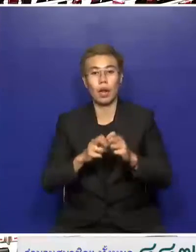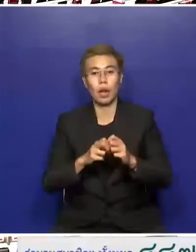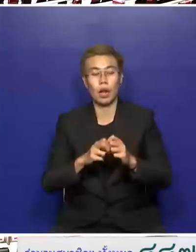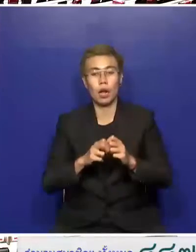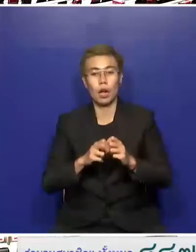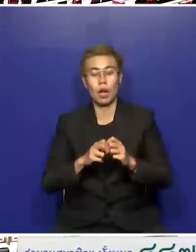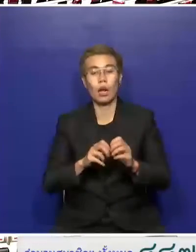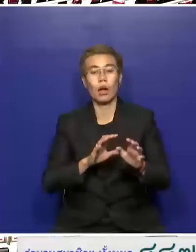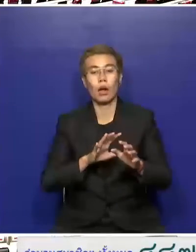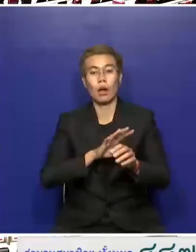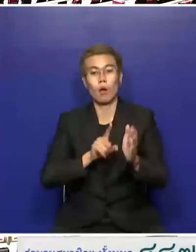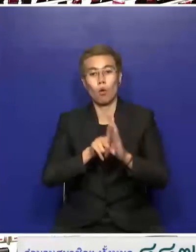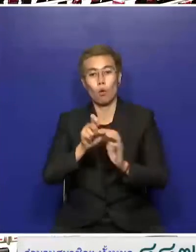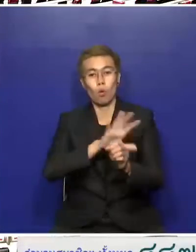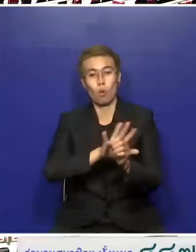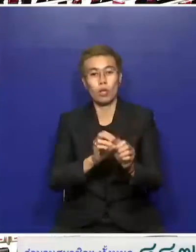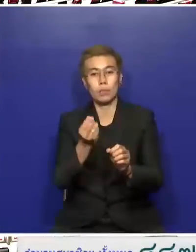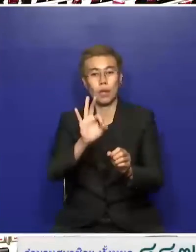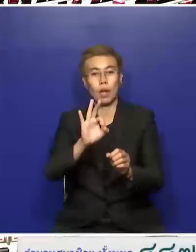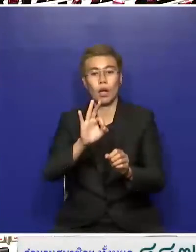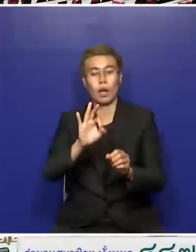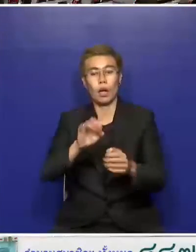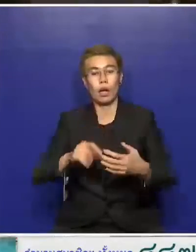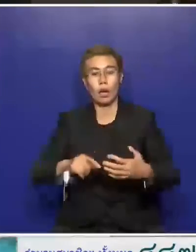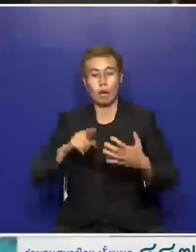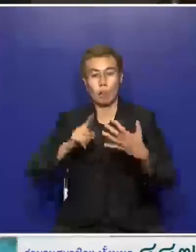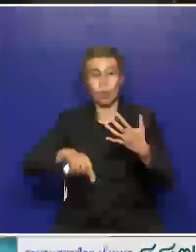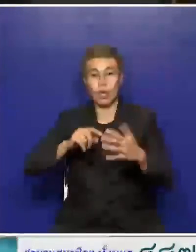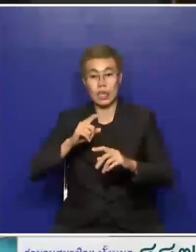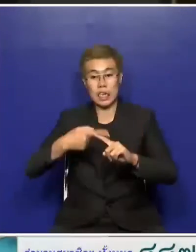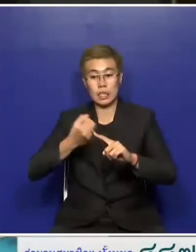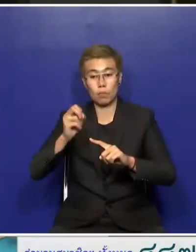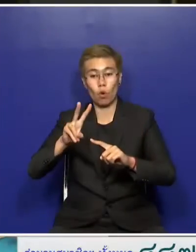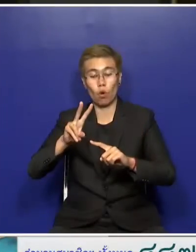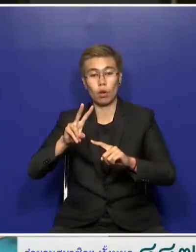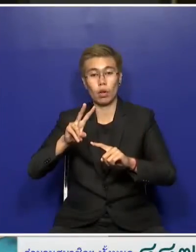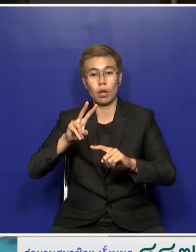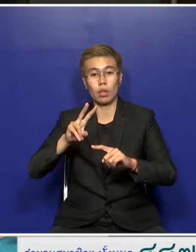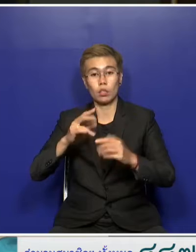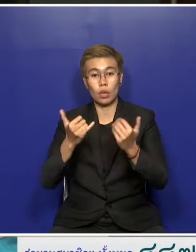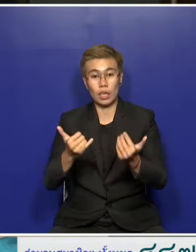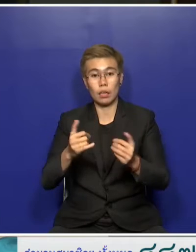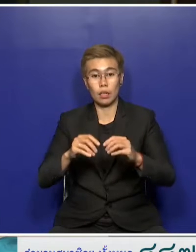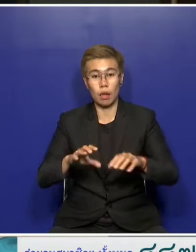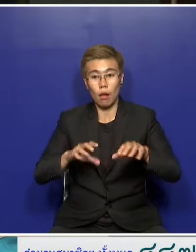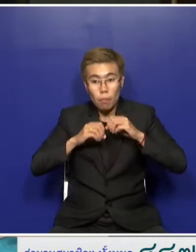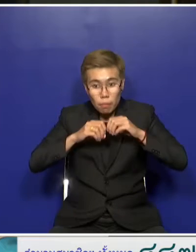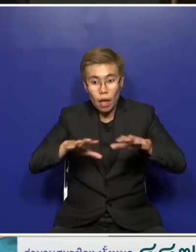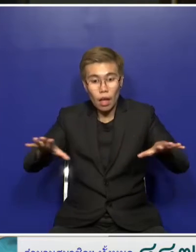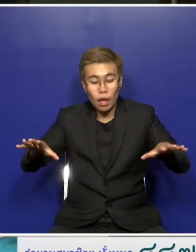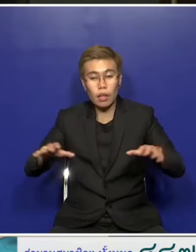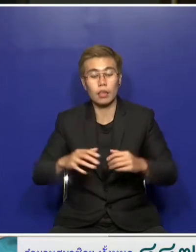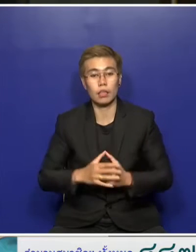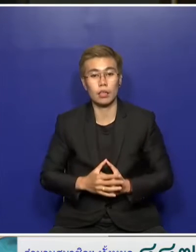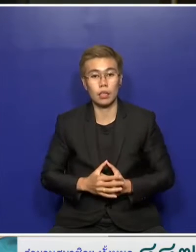19 นะครับในช่วงปลายปี 263 ที่กำลงระบาทอยในขณะนี้ผมมควเห็เสนอครทัมุฐานว่า